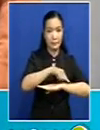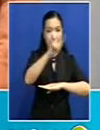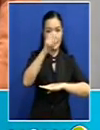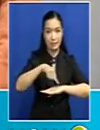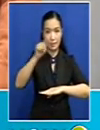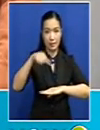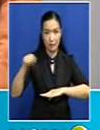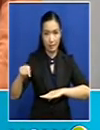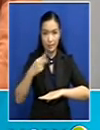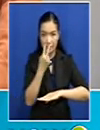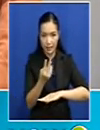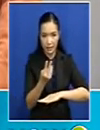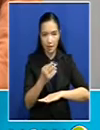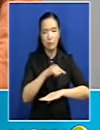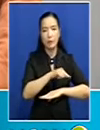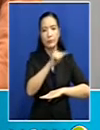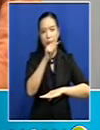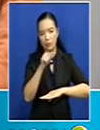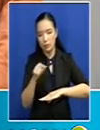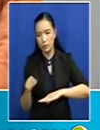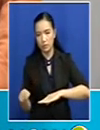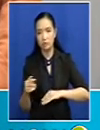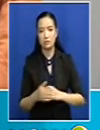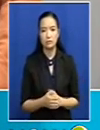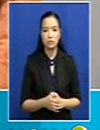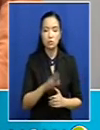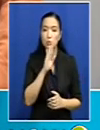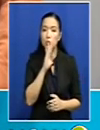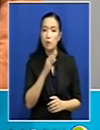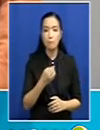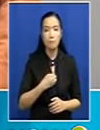มีกราฟให้ดูหมดแต่จะให้ไม่เกิดเลยเหรอเธอก็ไปบอกเขาสิไอ้คนทำรถ